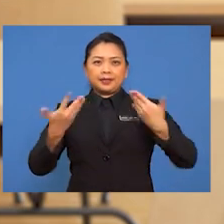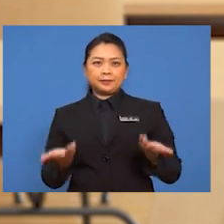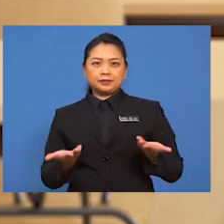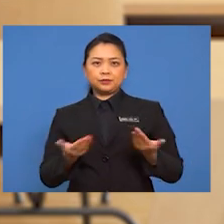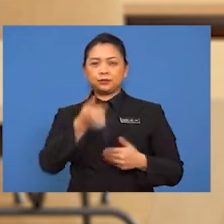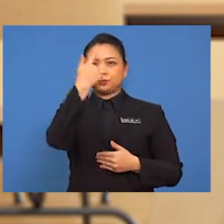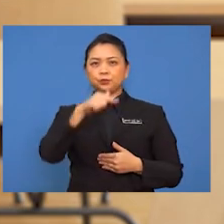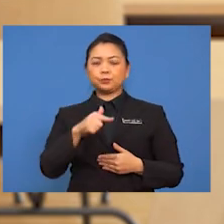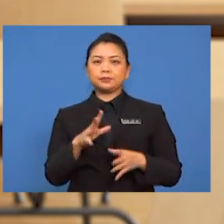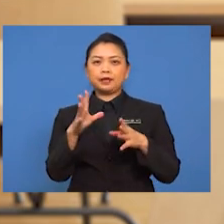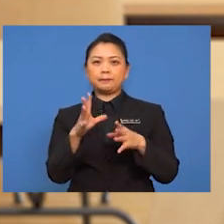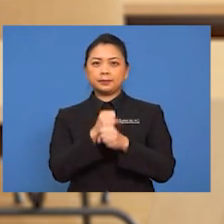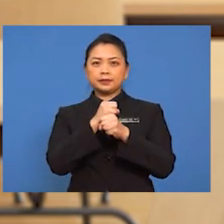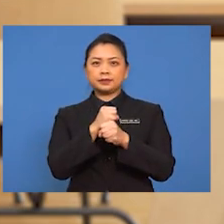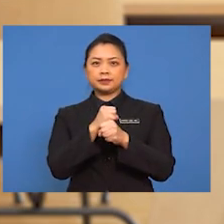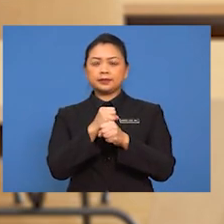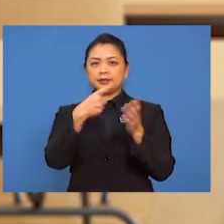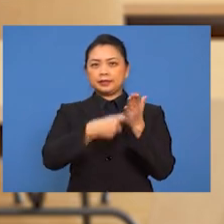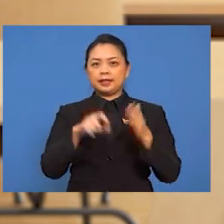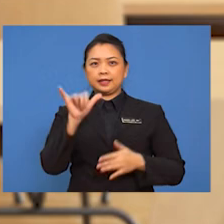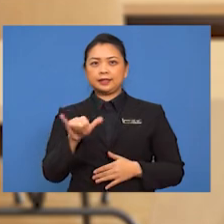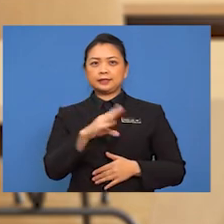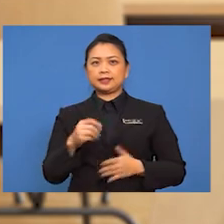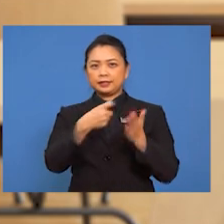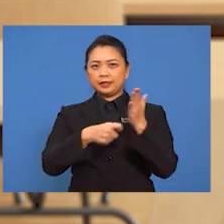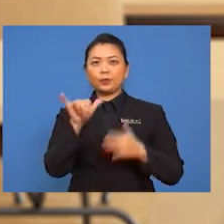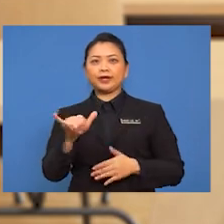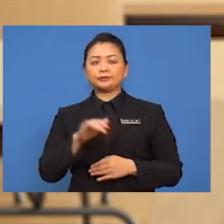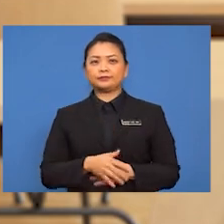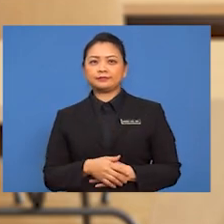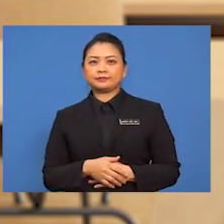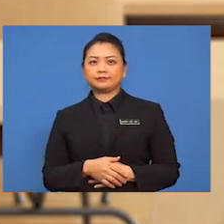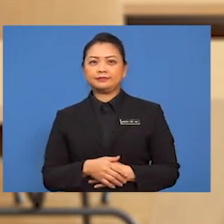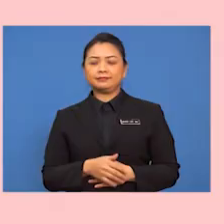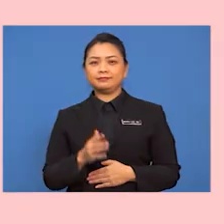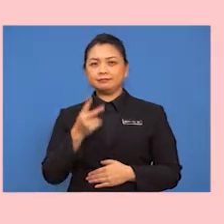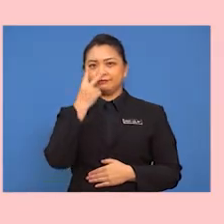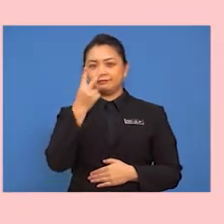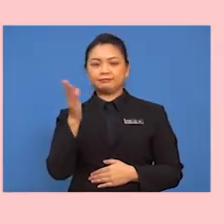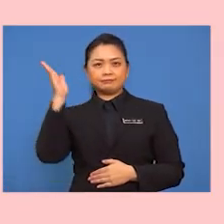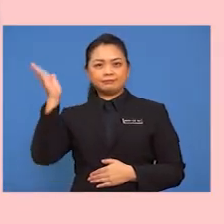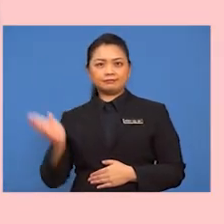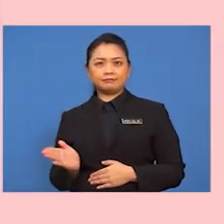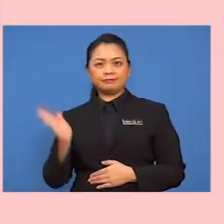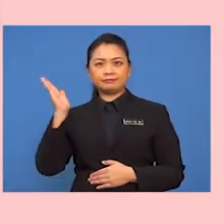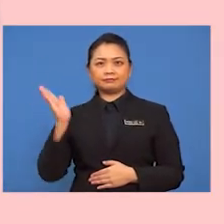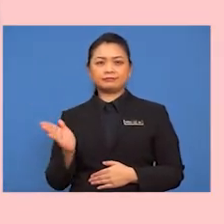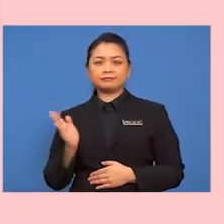untuk mendapatkan nilai X dan nilai Y. Sila lihat pabaran.